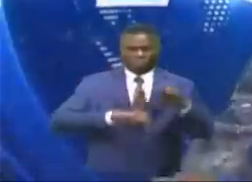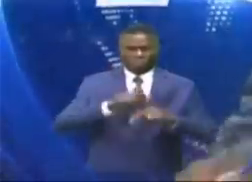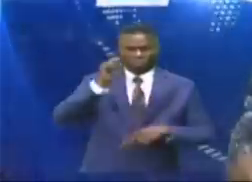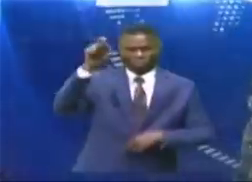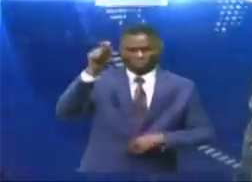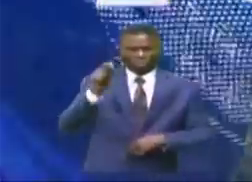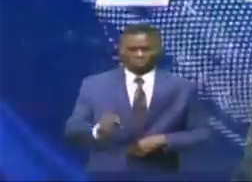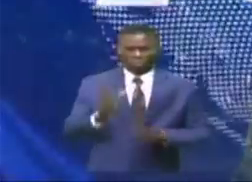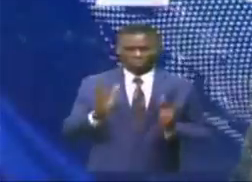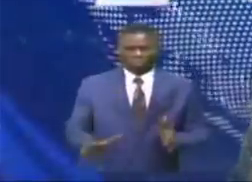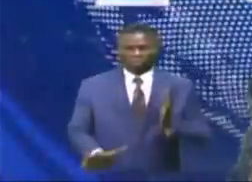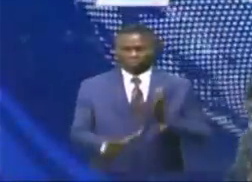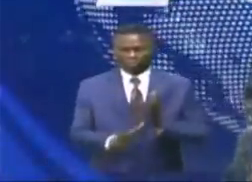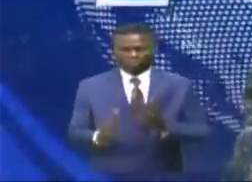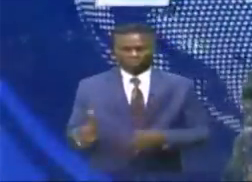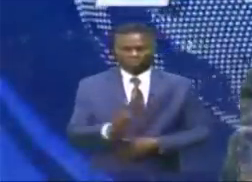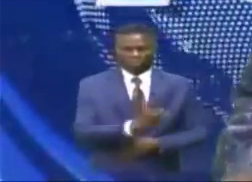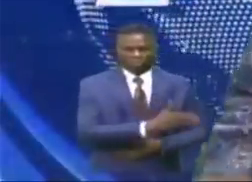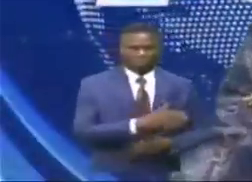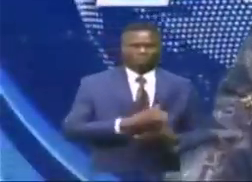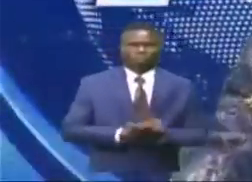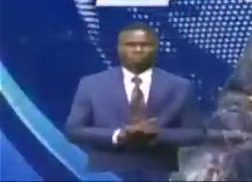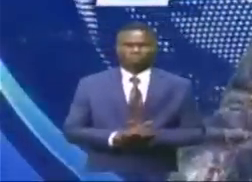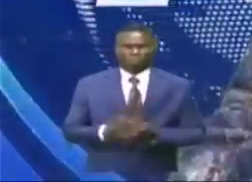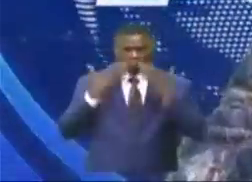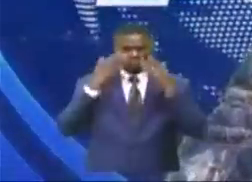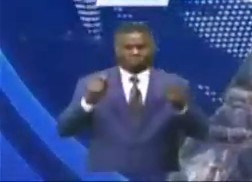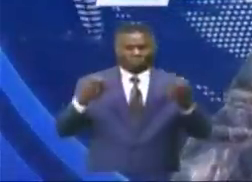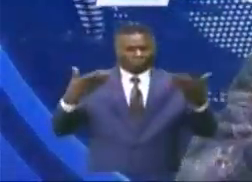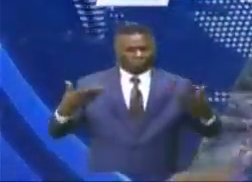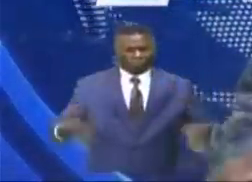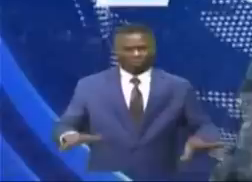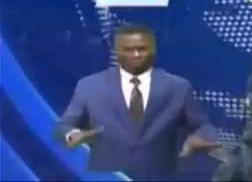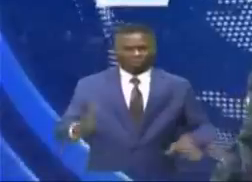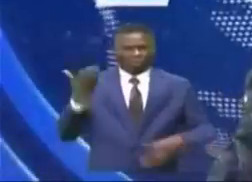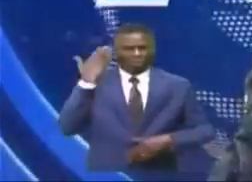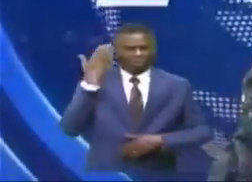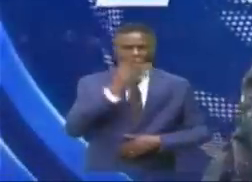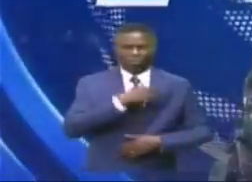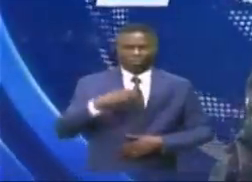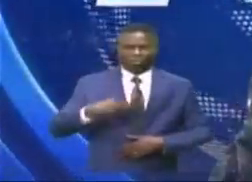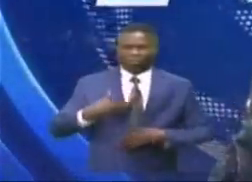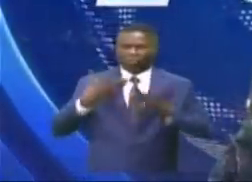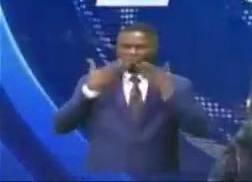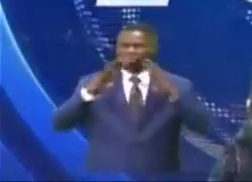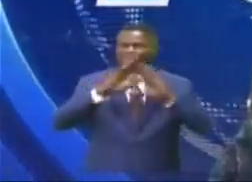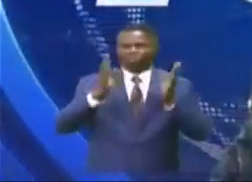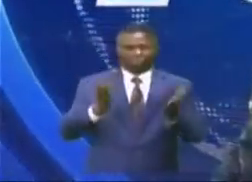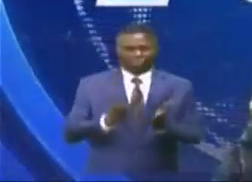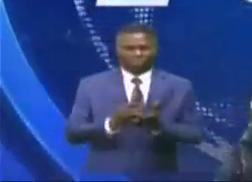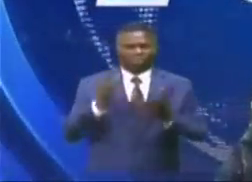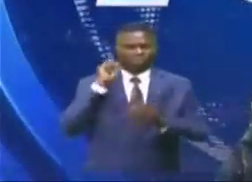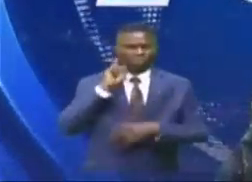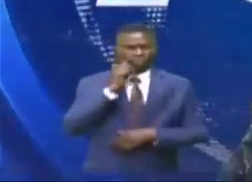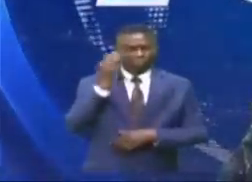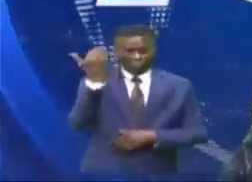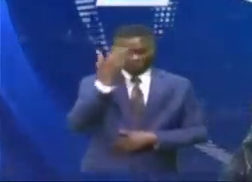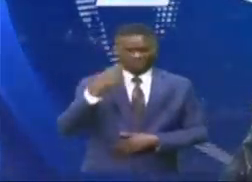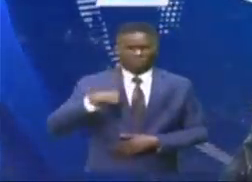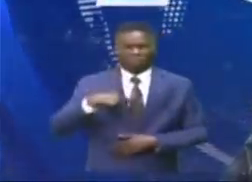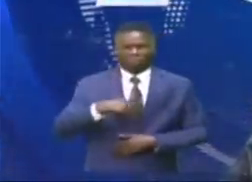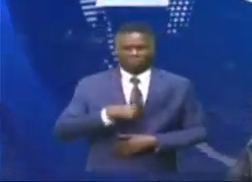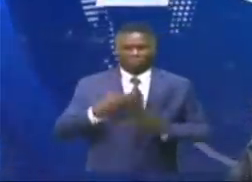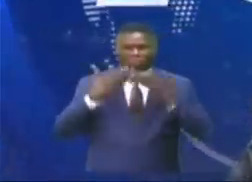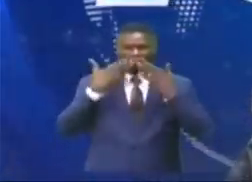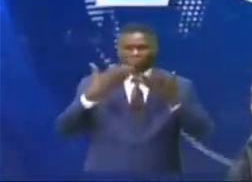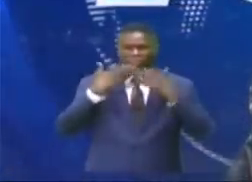divisionnaire adjoint. Et c'est la fin de ce journal réalisé par Patti Kouedi et Monique Mavungu. Merci de